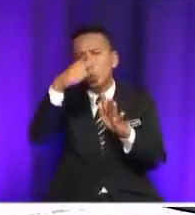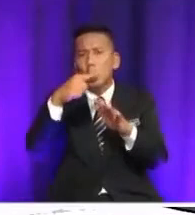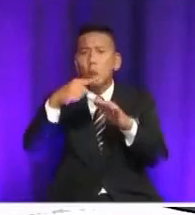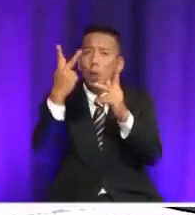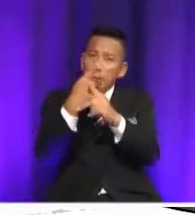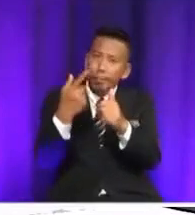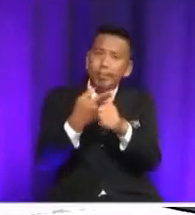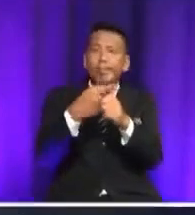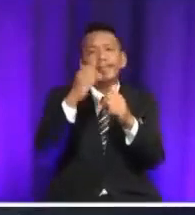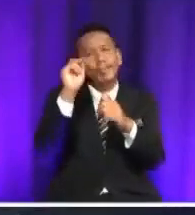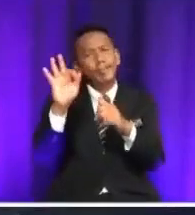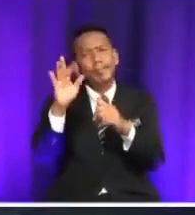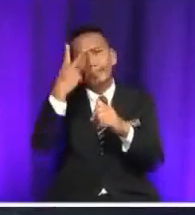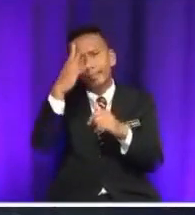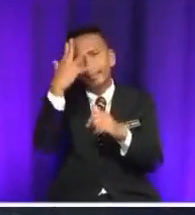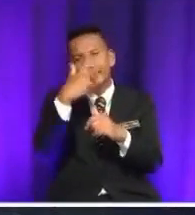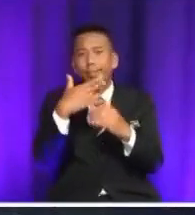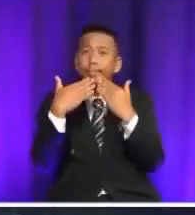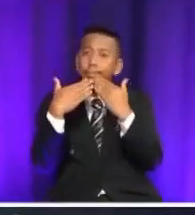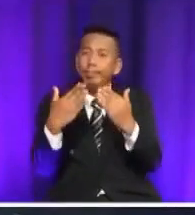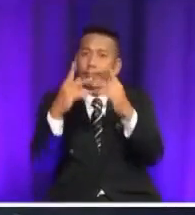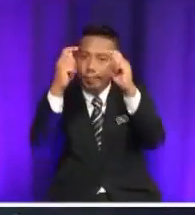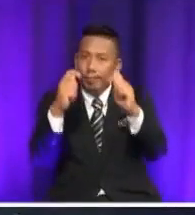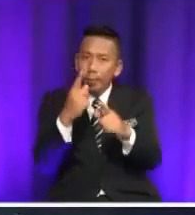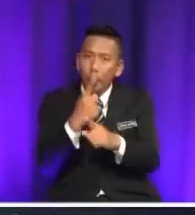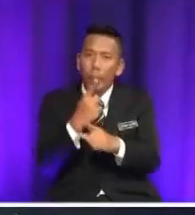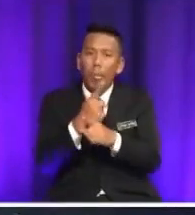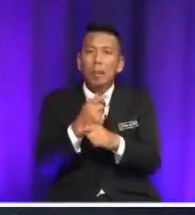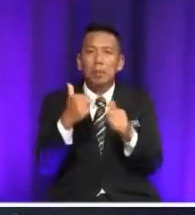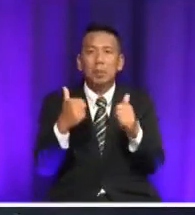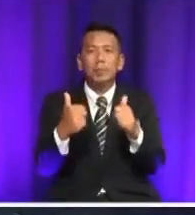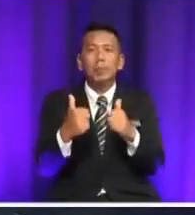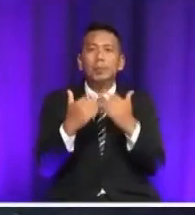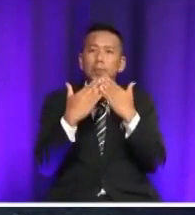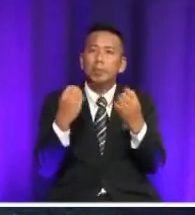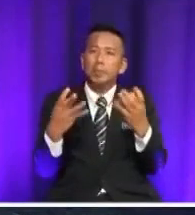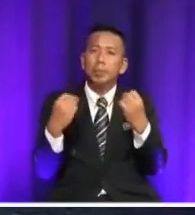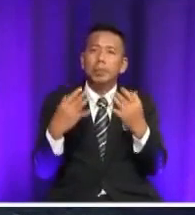oke oke terima kasih ini yang betul lah bagus bagus